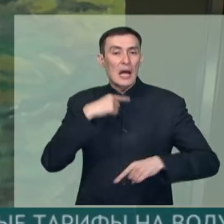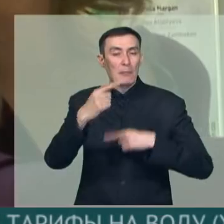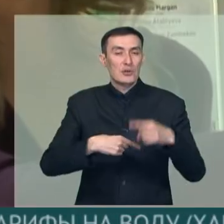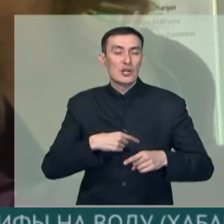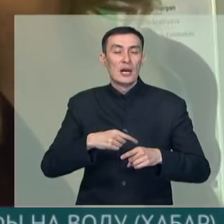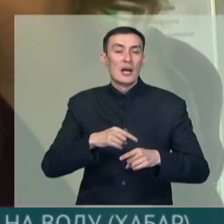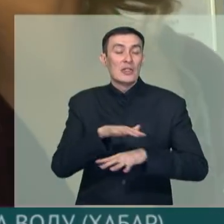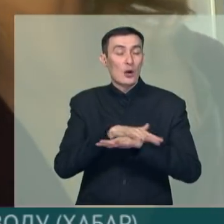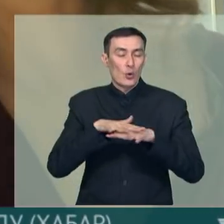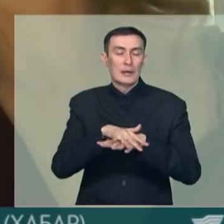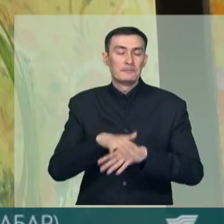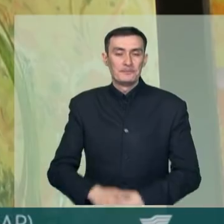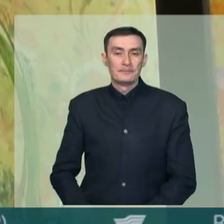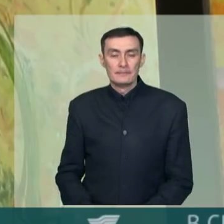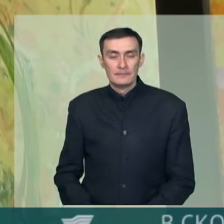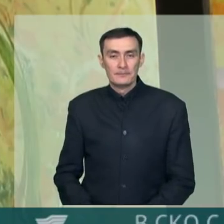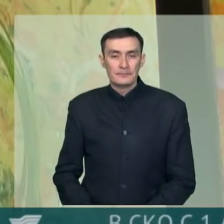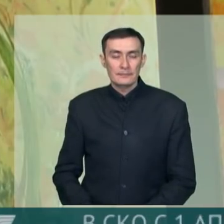обычаи и традиции народа.